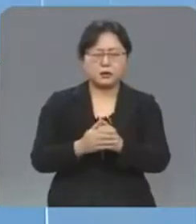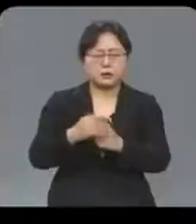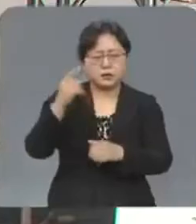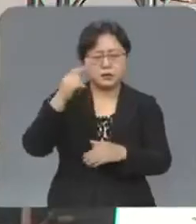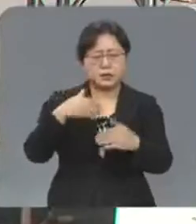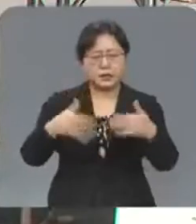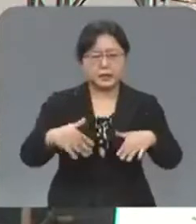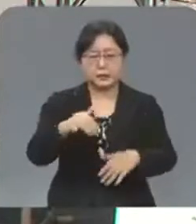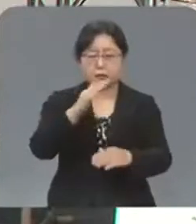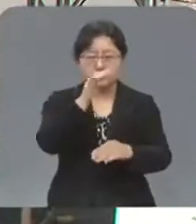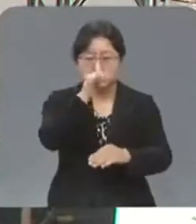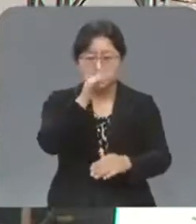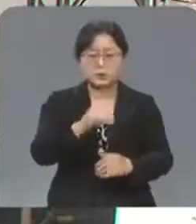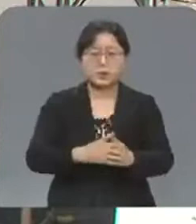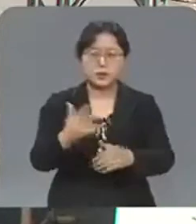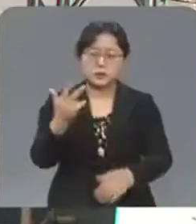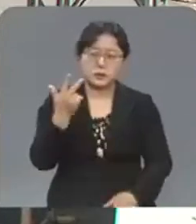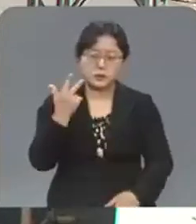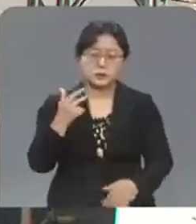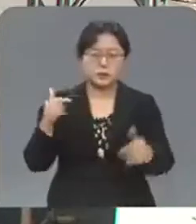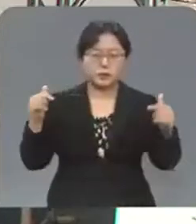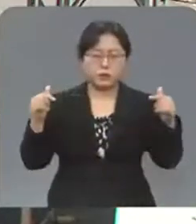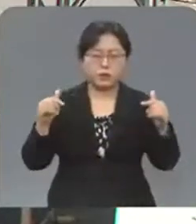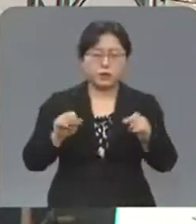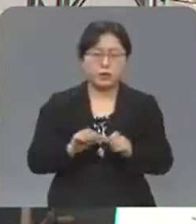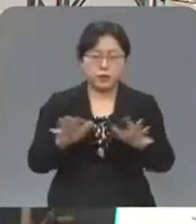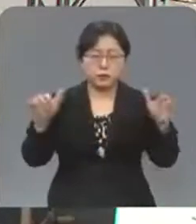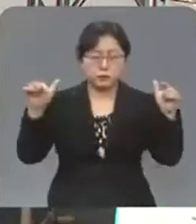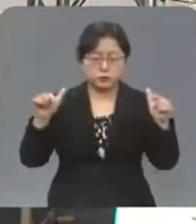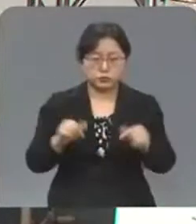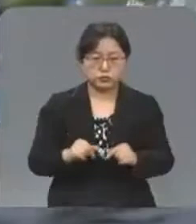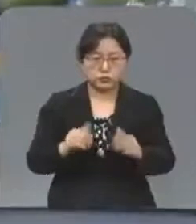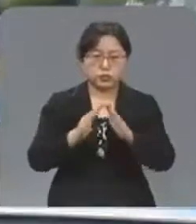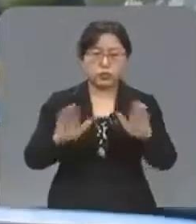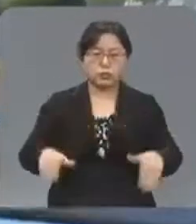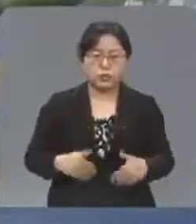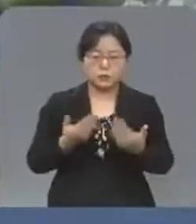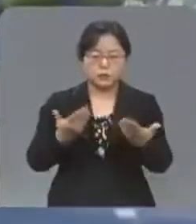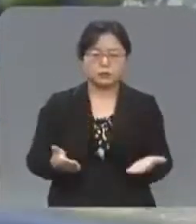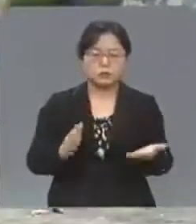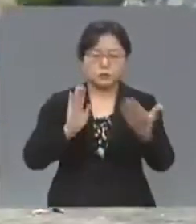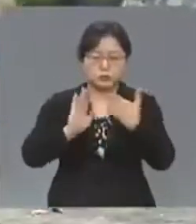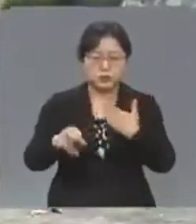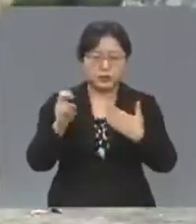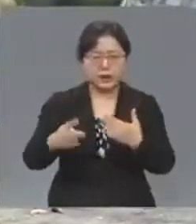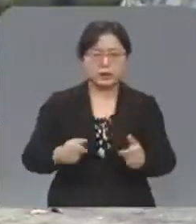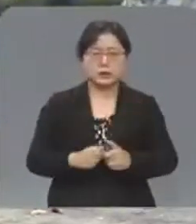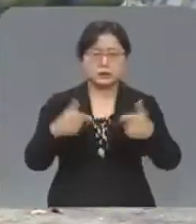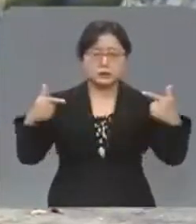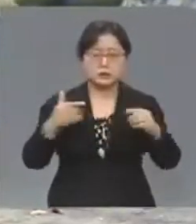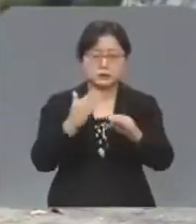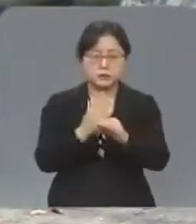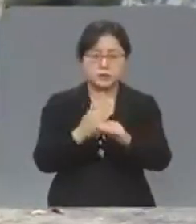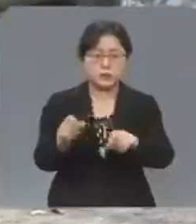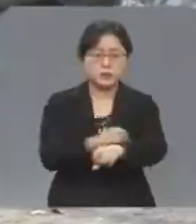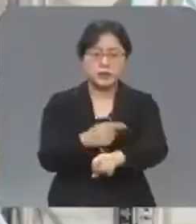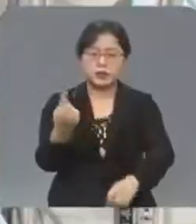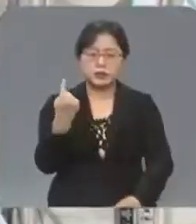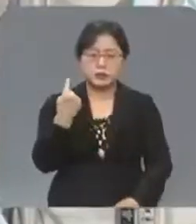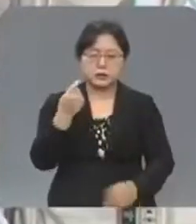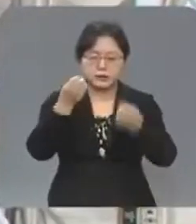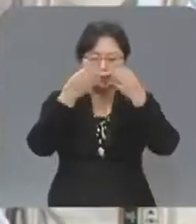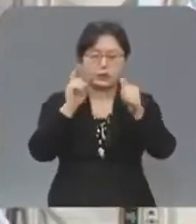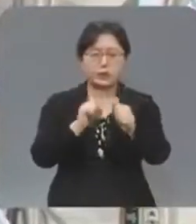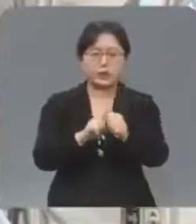있습니다. 지난주까지 확산세가 꺾이는 듯 보였던 전남은 연휴 이후 확진자가 늘고 있습니다. 특히 어제는